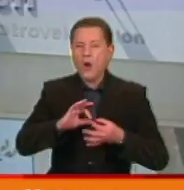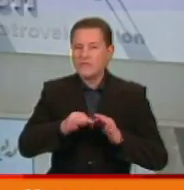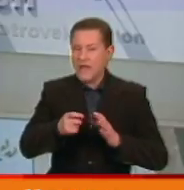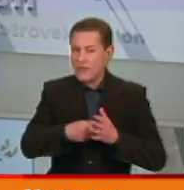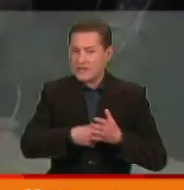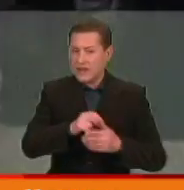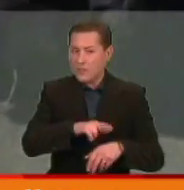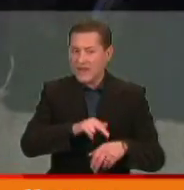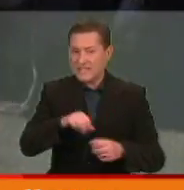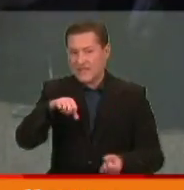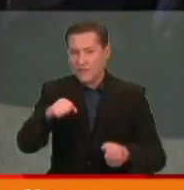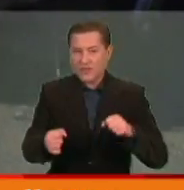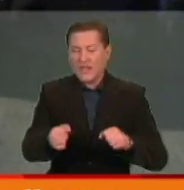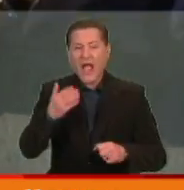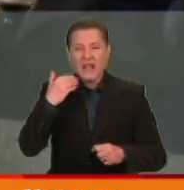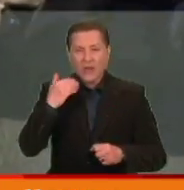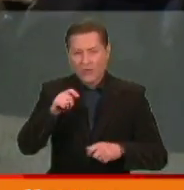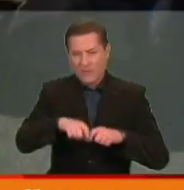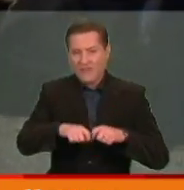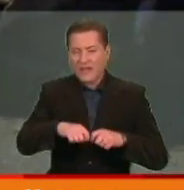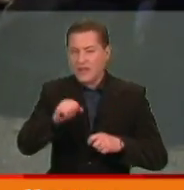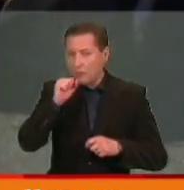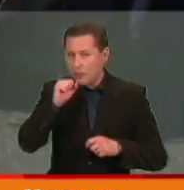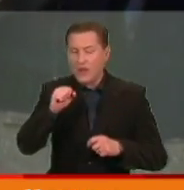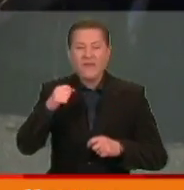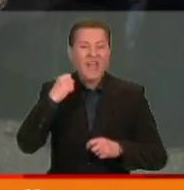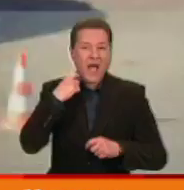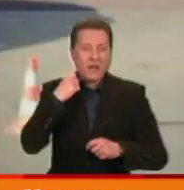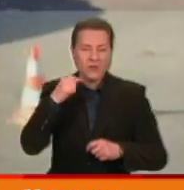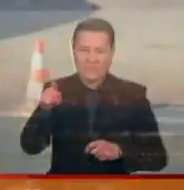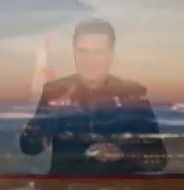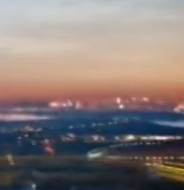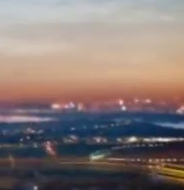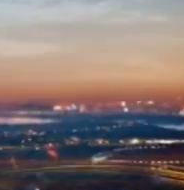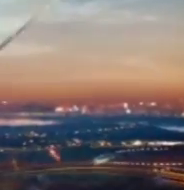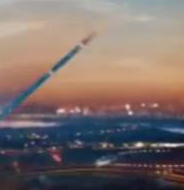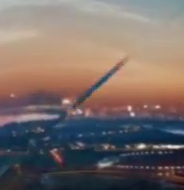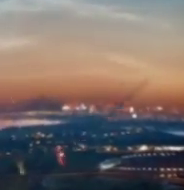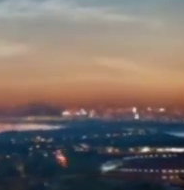поліція. Водія легковика перевірили на алкотесті. Чоловік був тверезим.